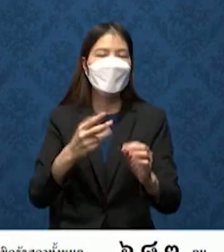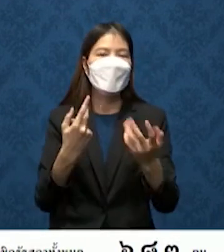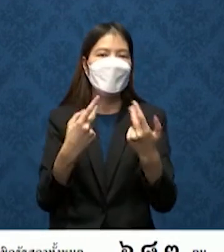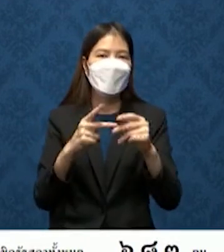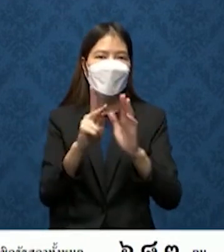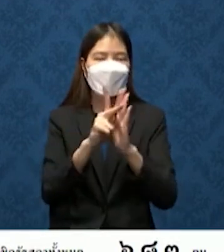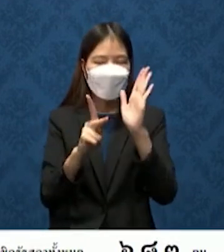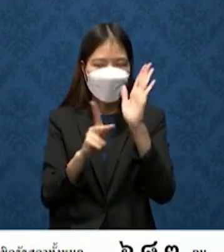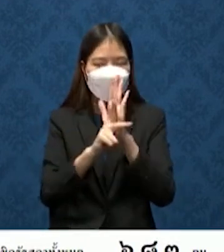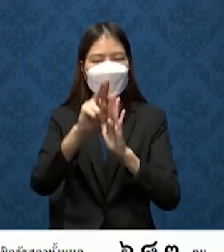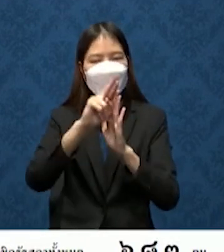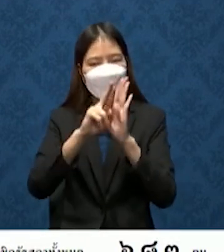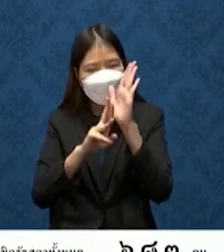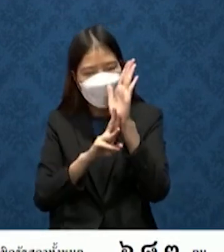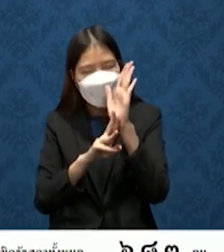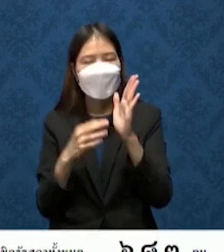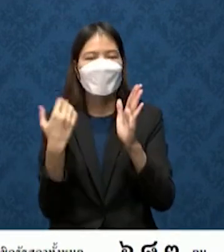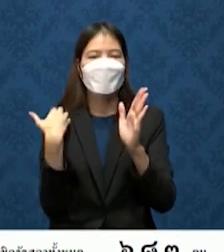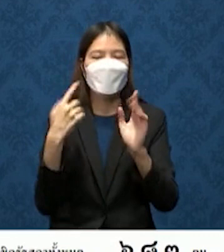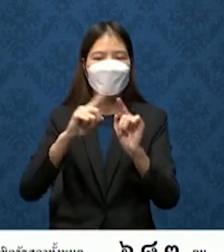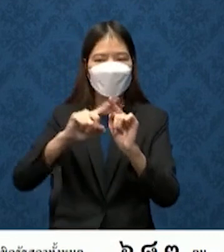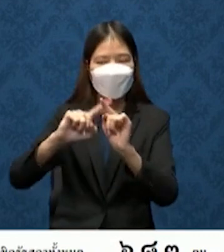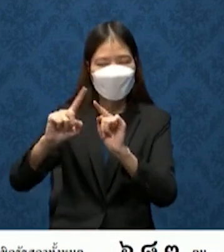atroะเบีบรงๆลไป